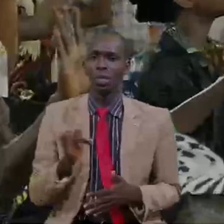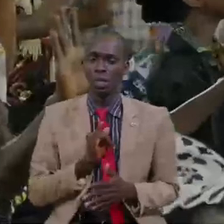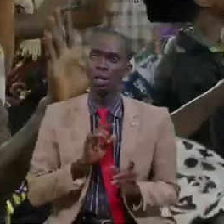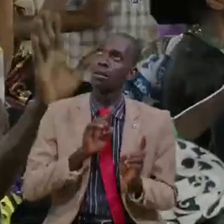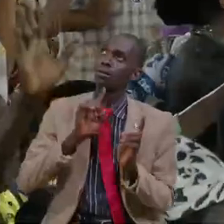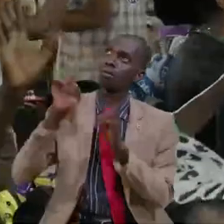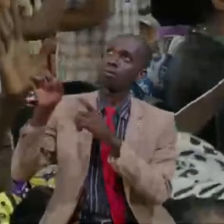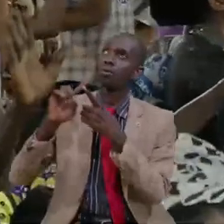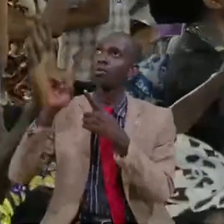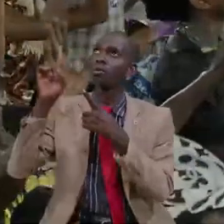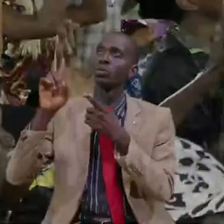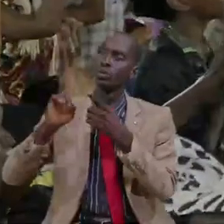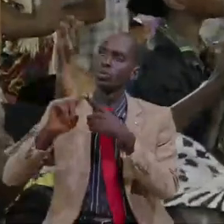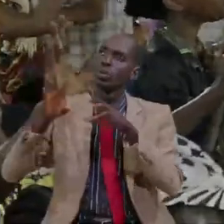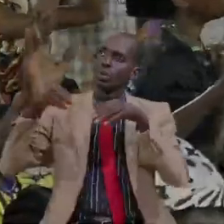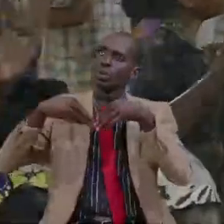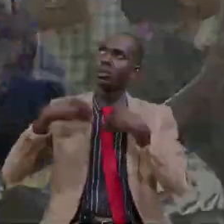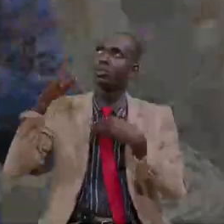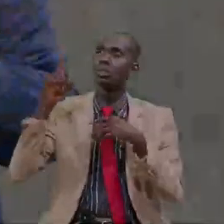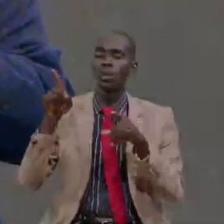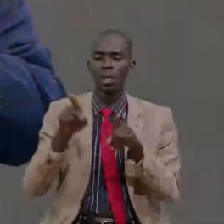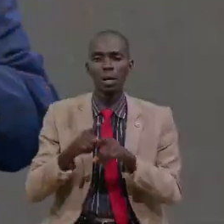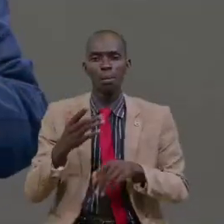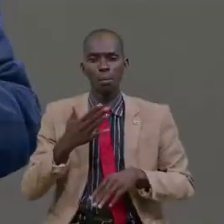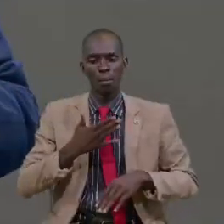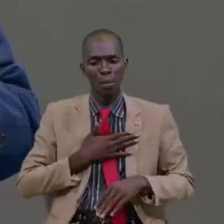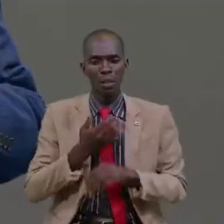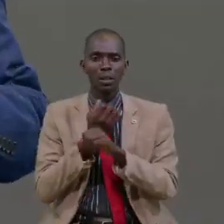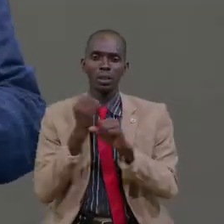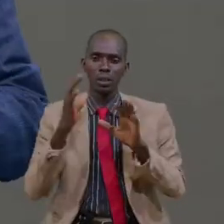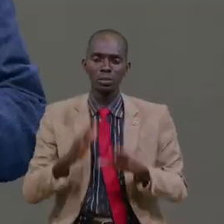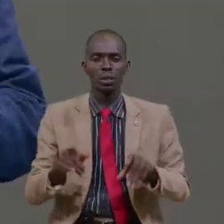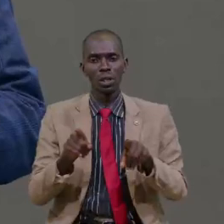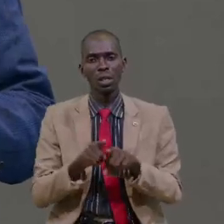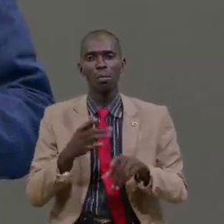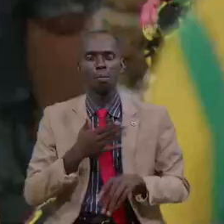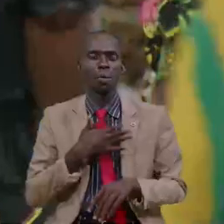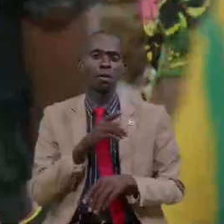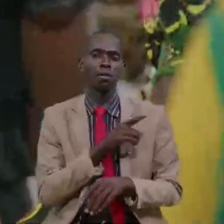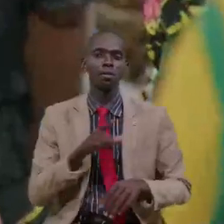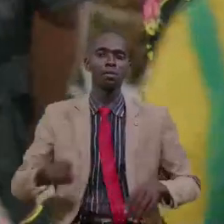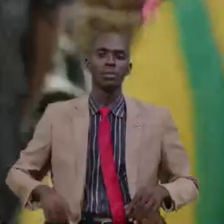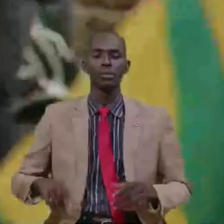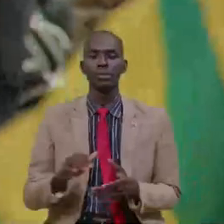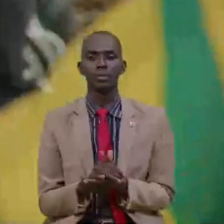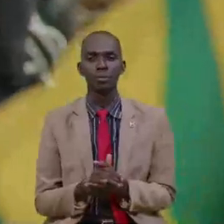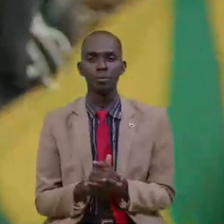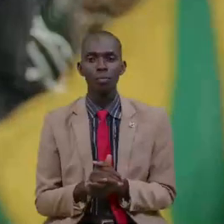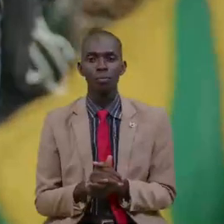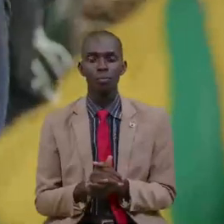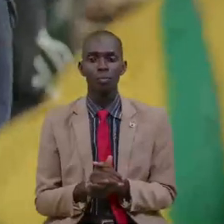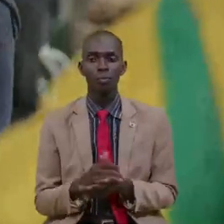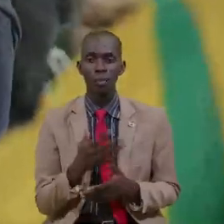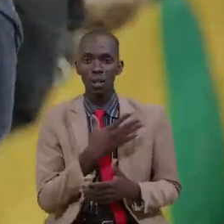te recevoir comme mon sauveur, comme mon Seigneur. Et